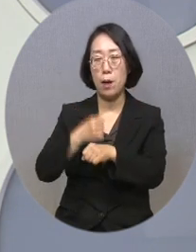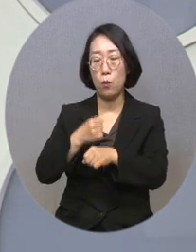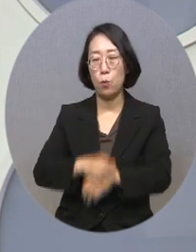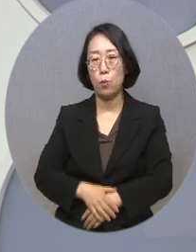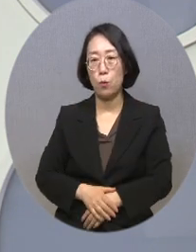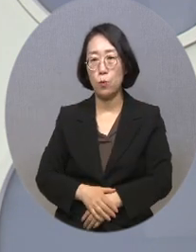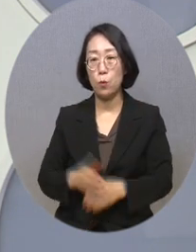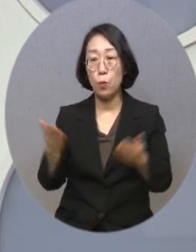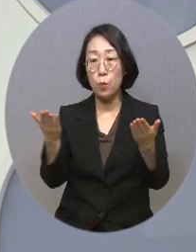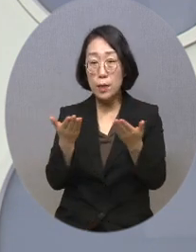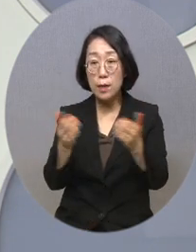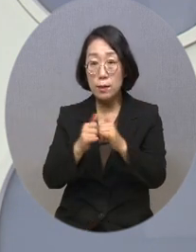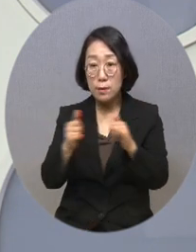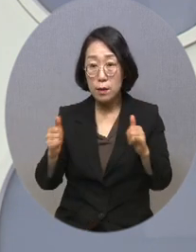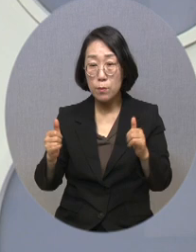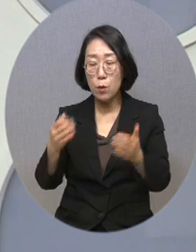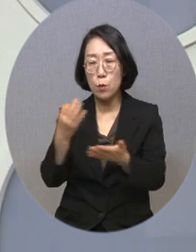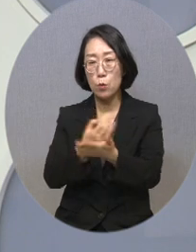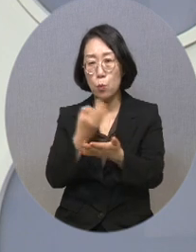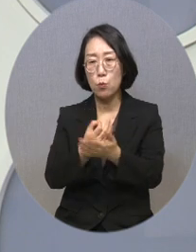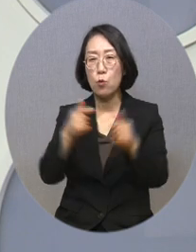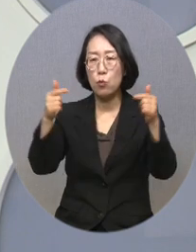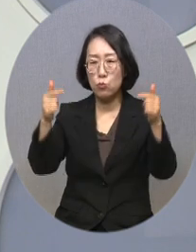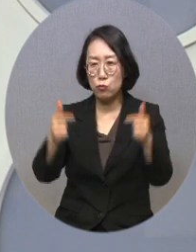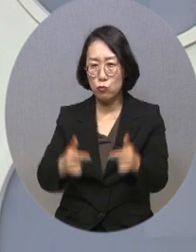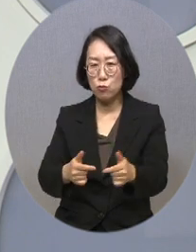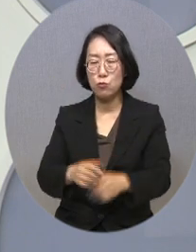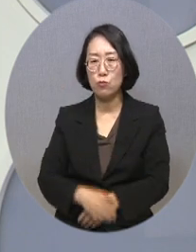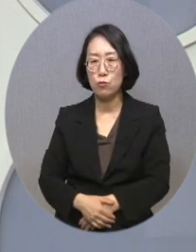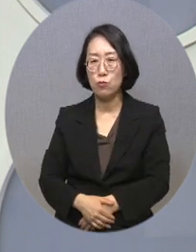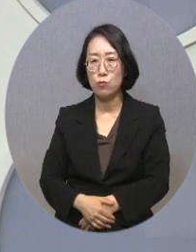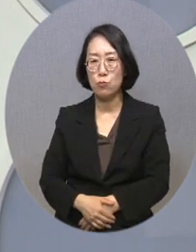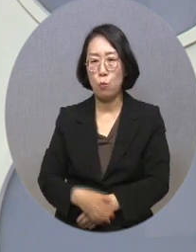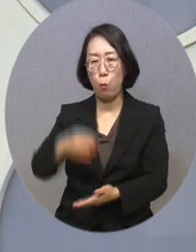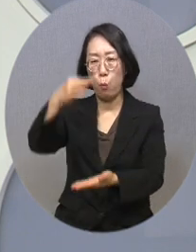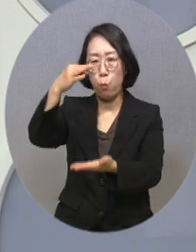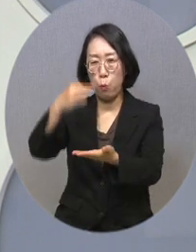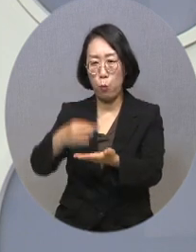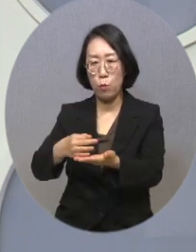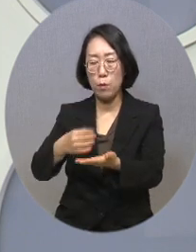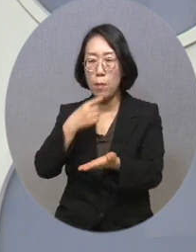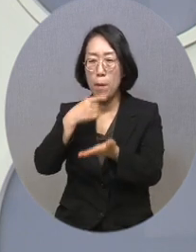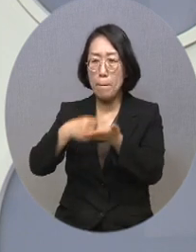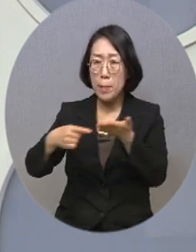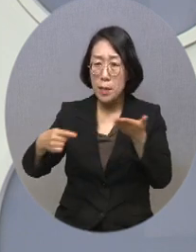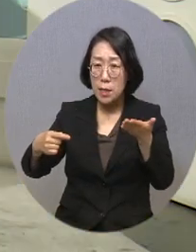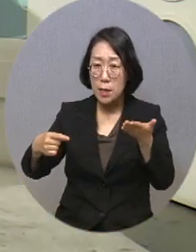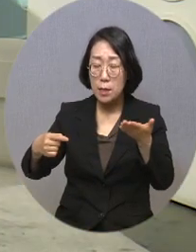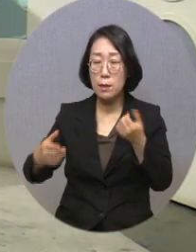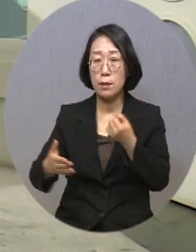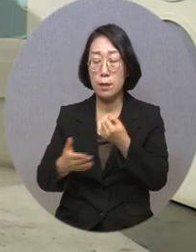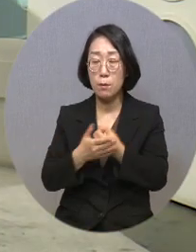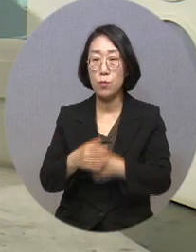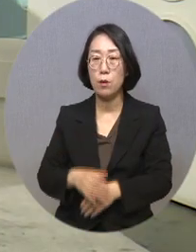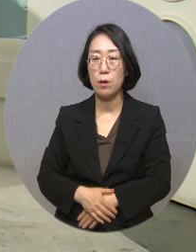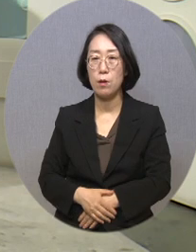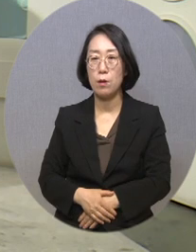사업자들이 이제 그 수입이 줄고 소득이 이제 그 줄고 오히려 적자로 이렇게 되면서